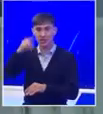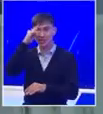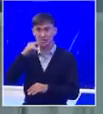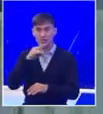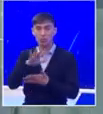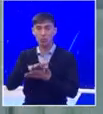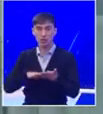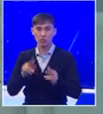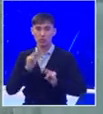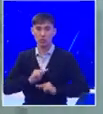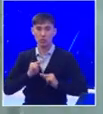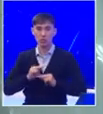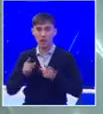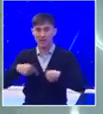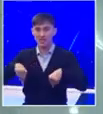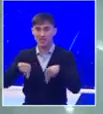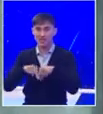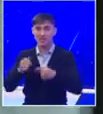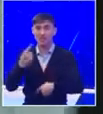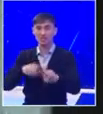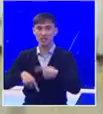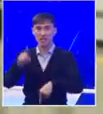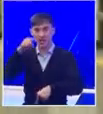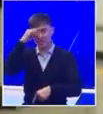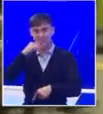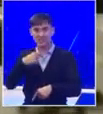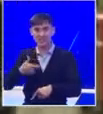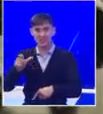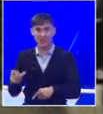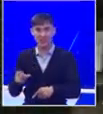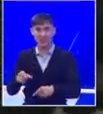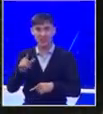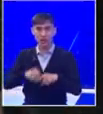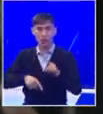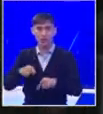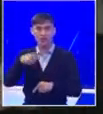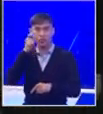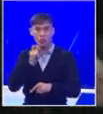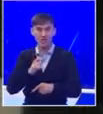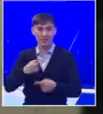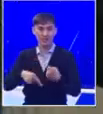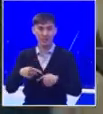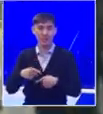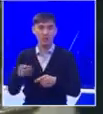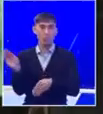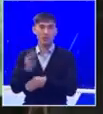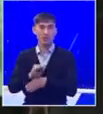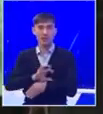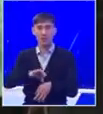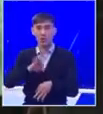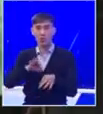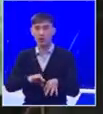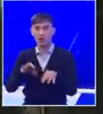Казахстан продолжает работу над организацией возвращения казахстанских граждан на родину из Украины. Дополнительные эвакуационные